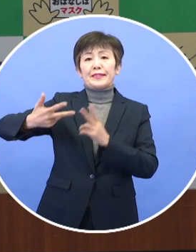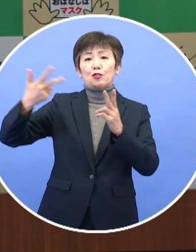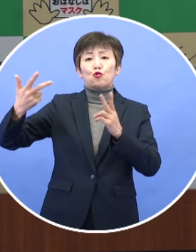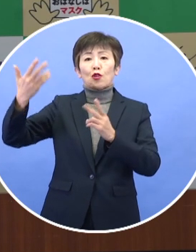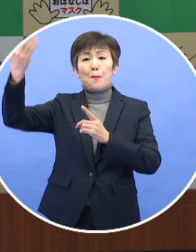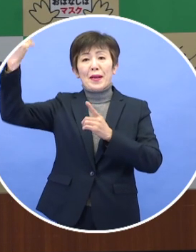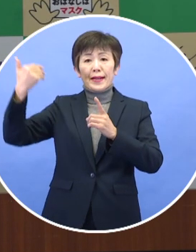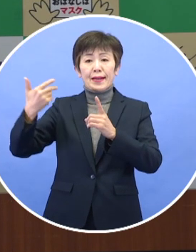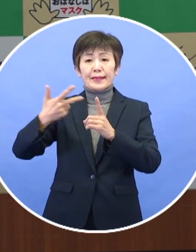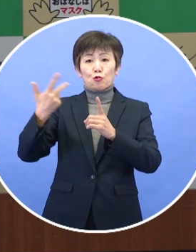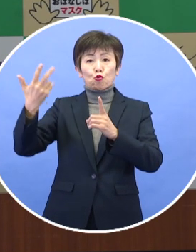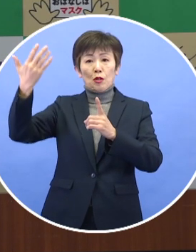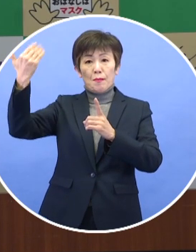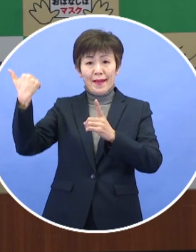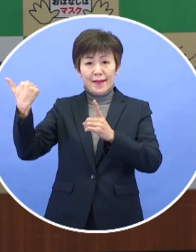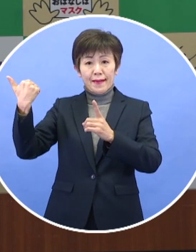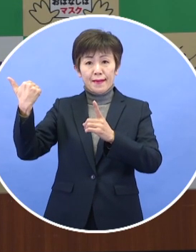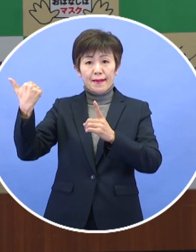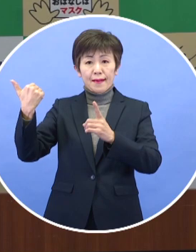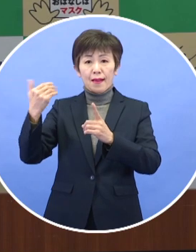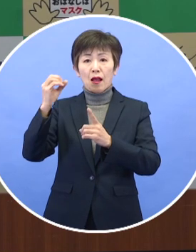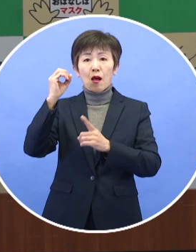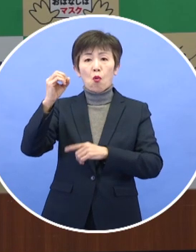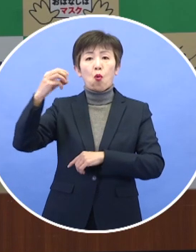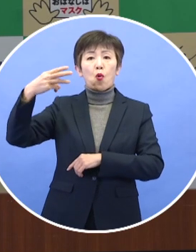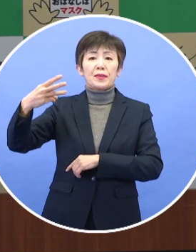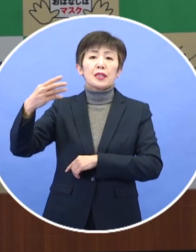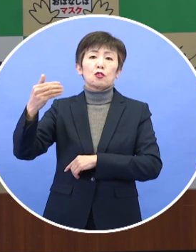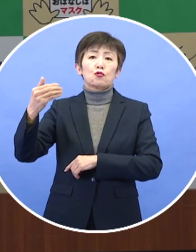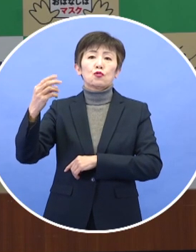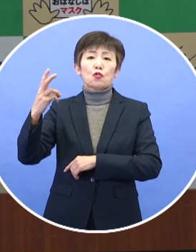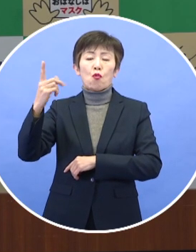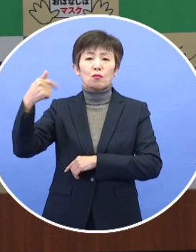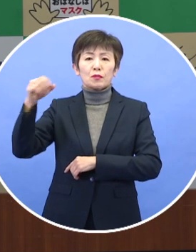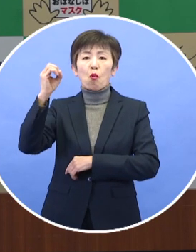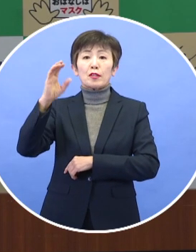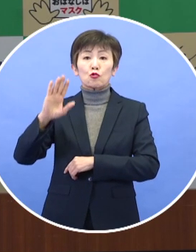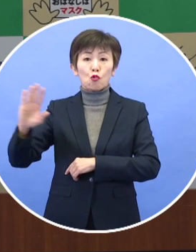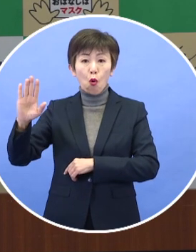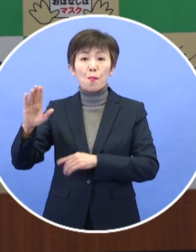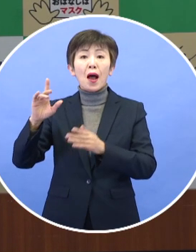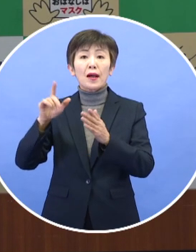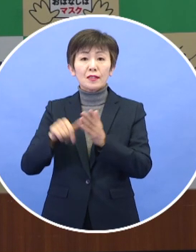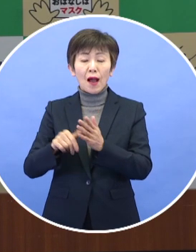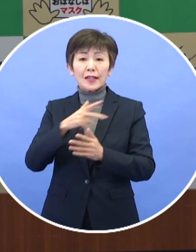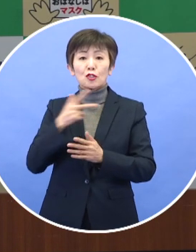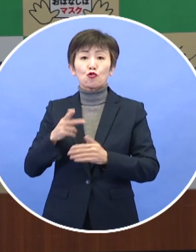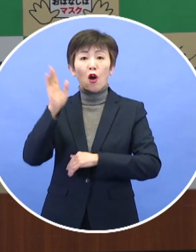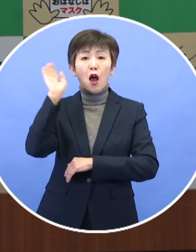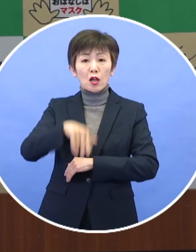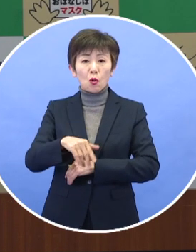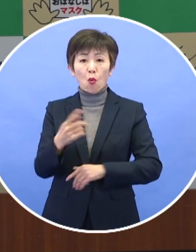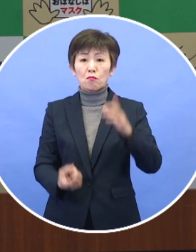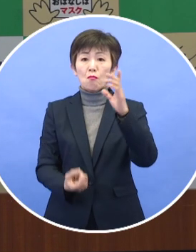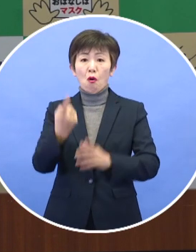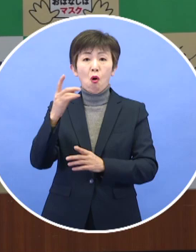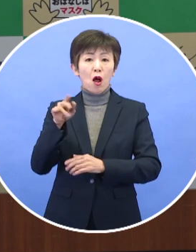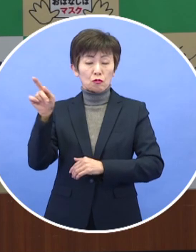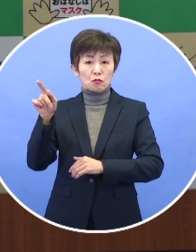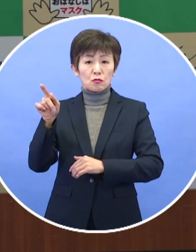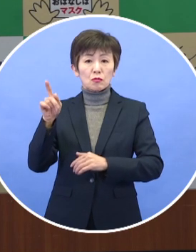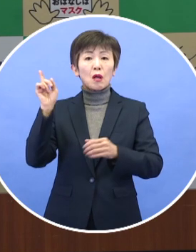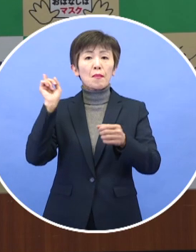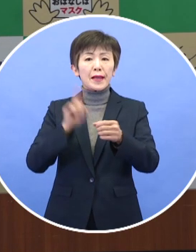1週間でほぼ症状は出ますので、そういうことから1週間前から体調管理を徹底をしていただ